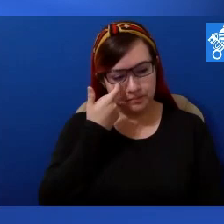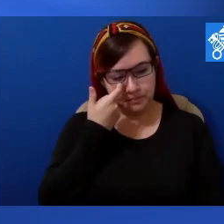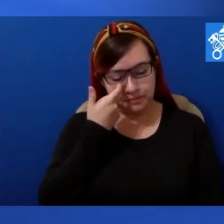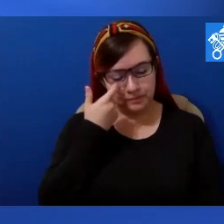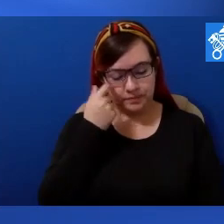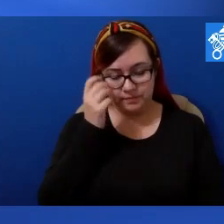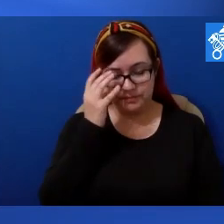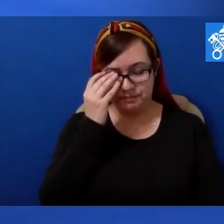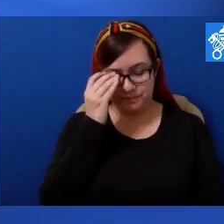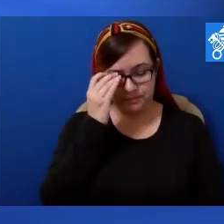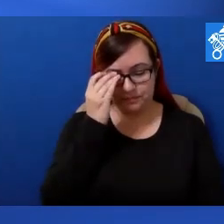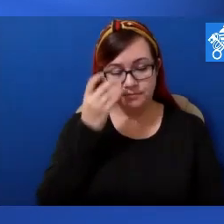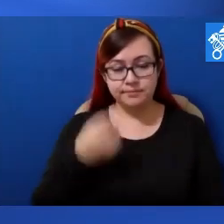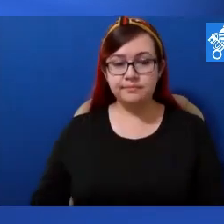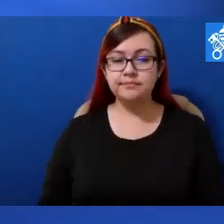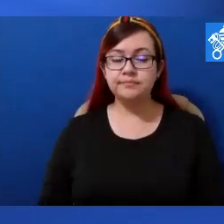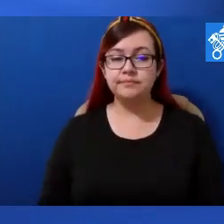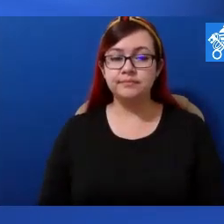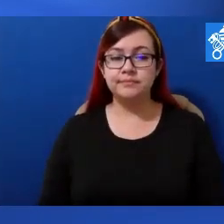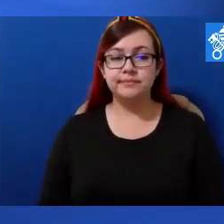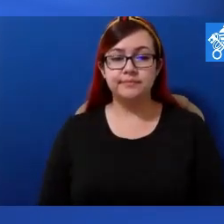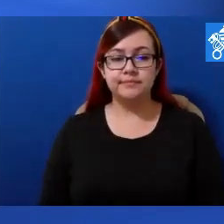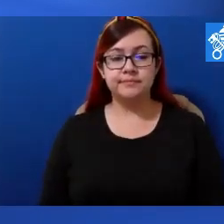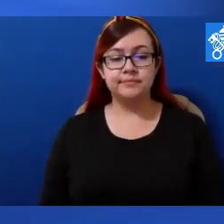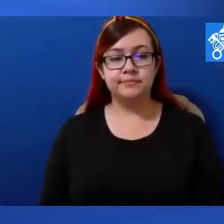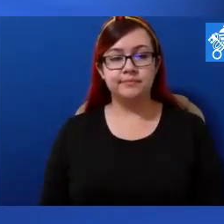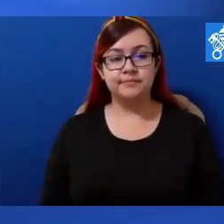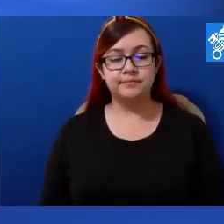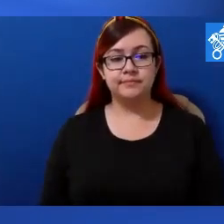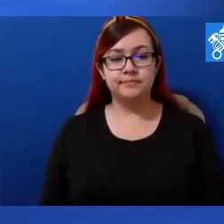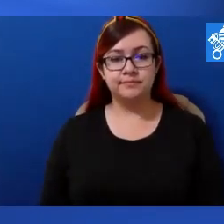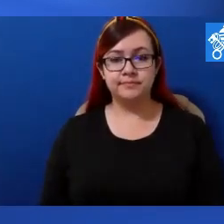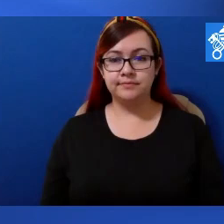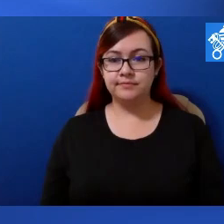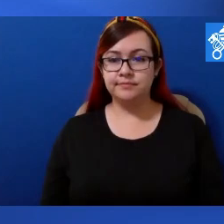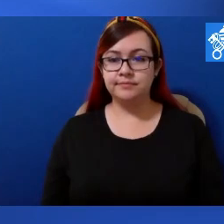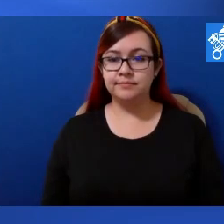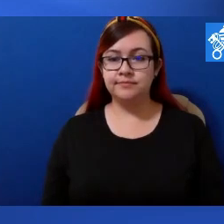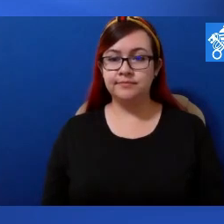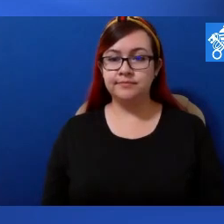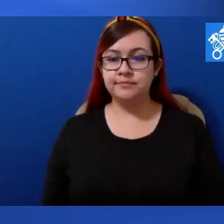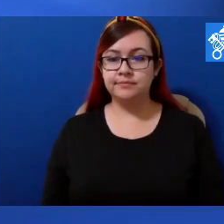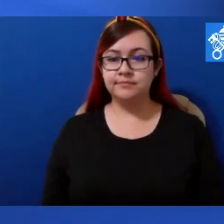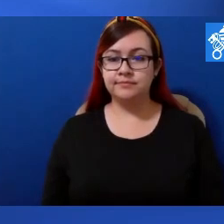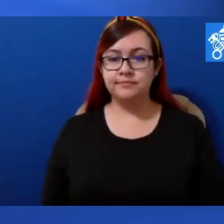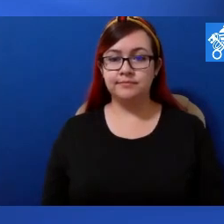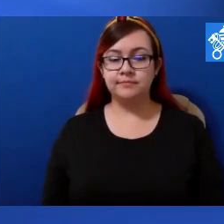Syracha. Jeżeli masz zamiar służyć Panu, przygotuj swą duszę na